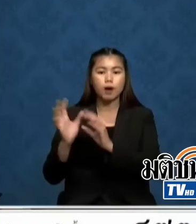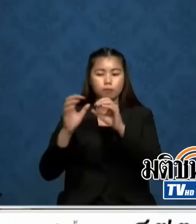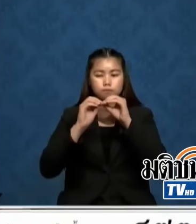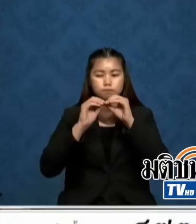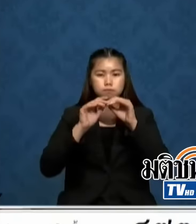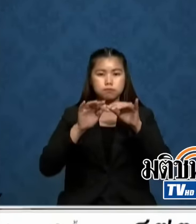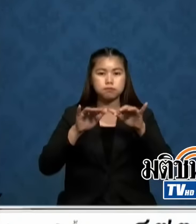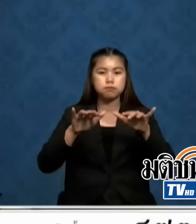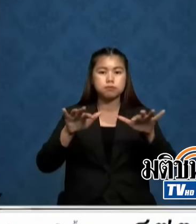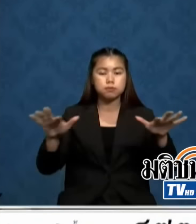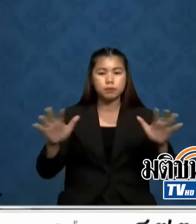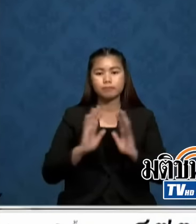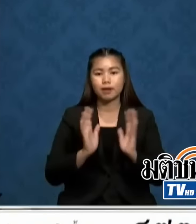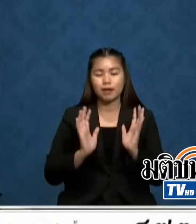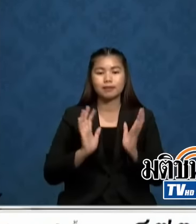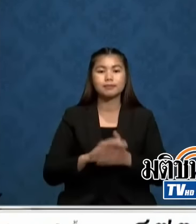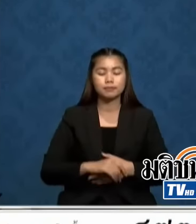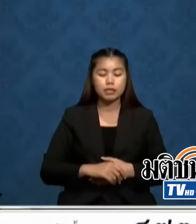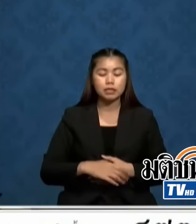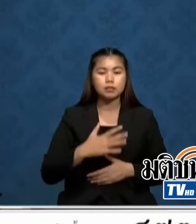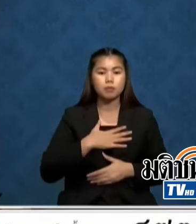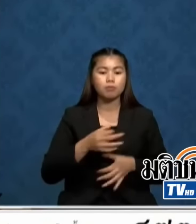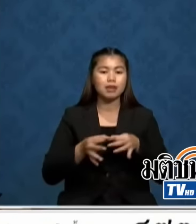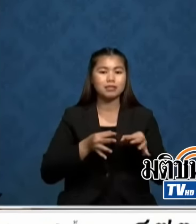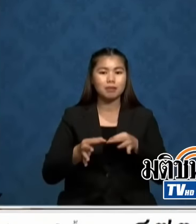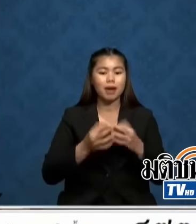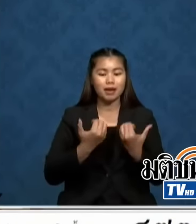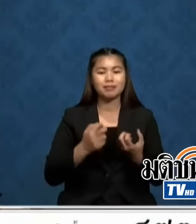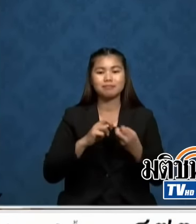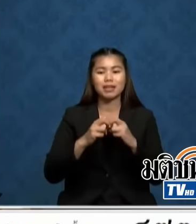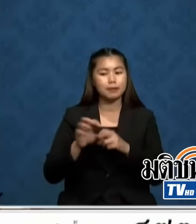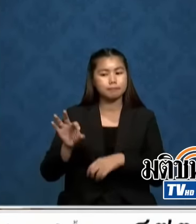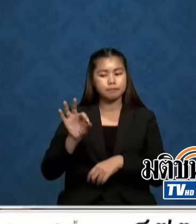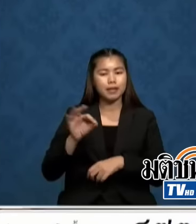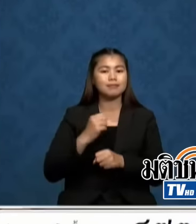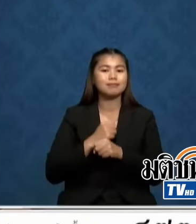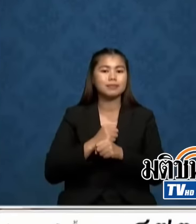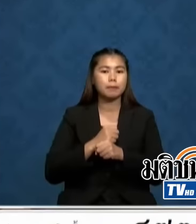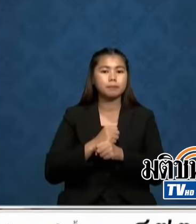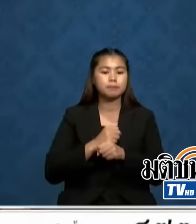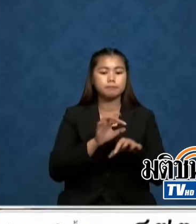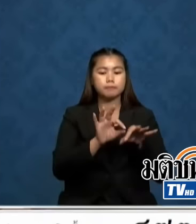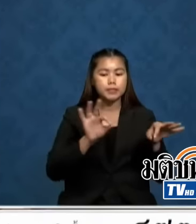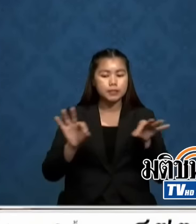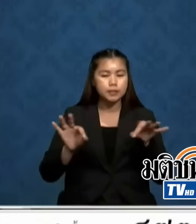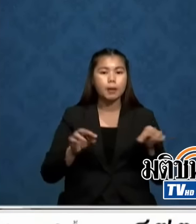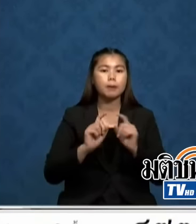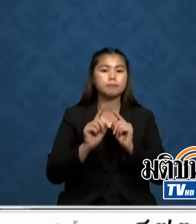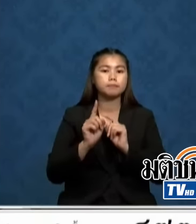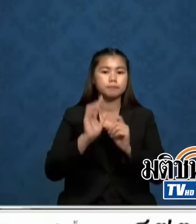มาได้ครับที่ผมอภิปรายไปนั้นเป็นเพียงแค่ส่วนหนึ่งของปัญหาในบางพื้นที่ที่เกิดขึ้นจากคำสั่งคสช